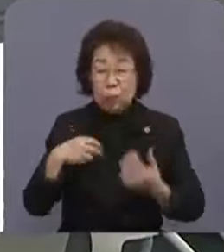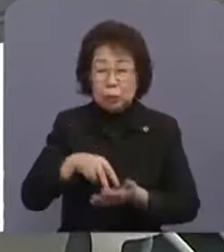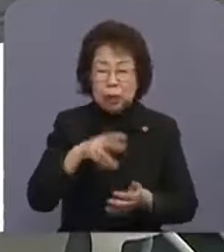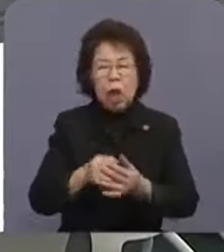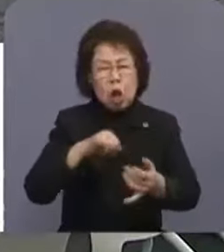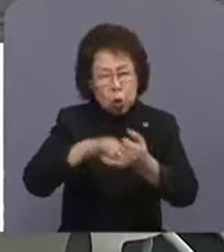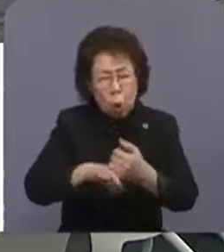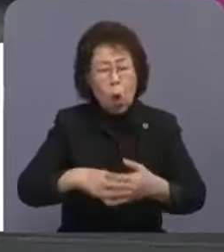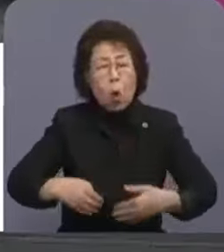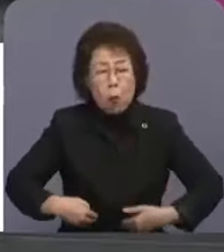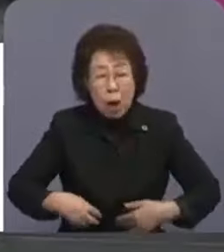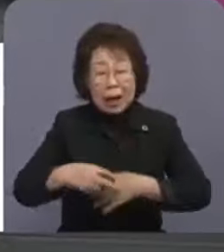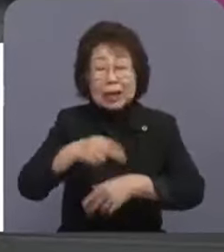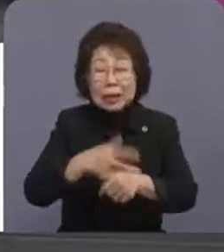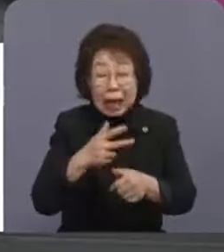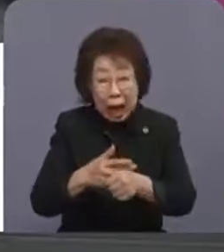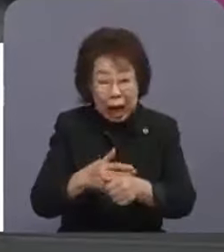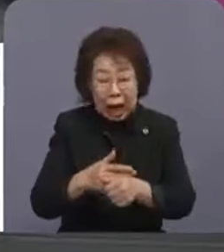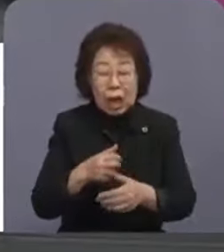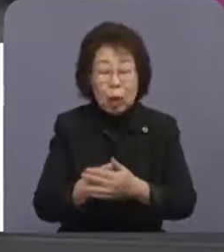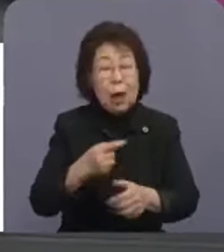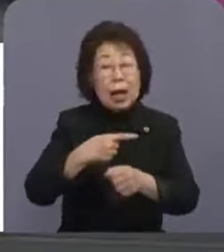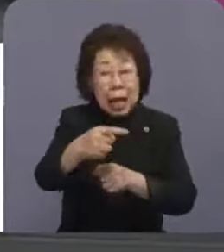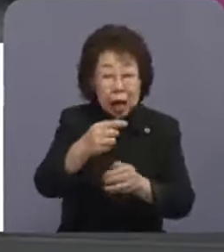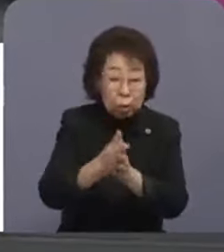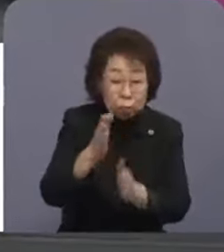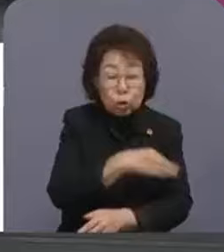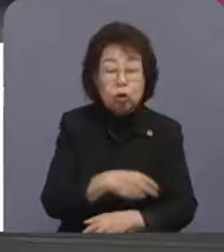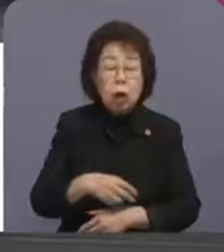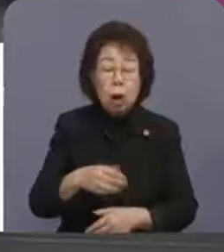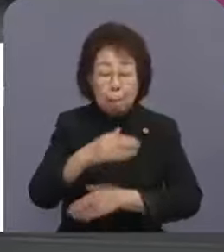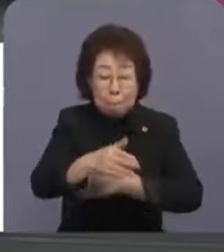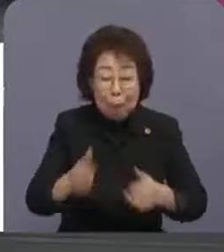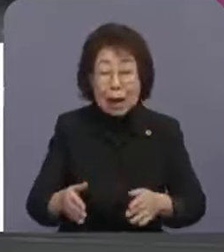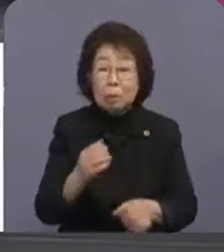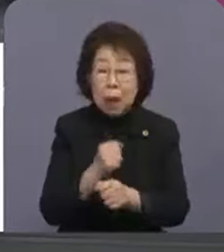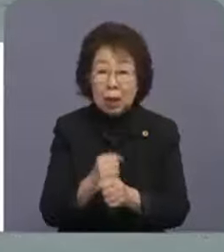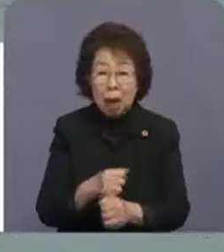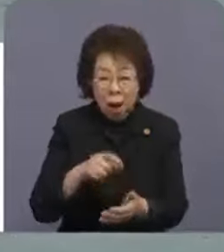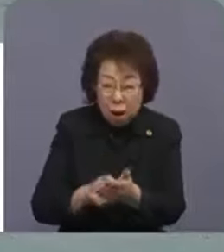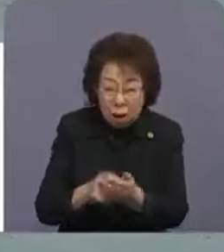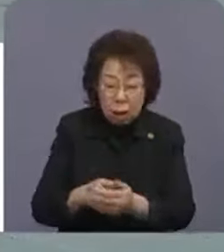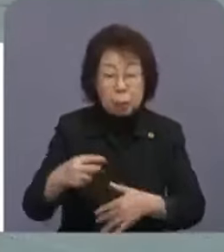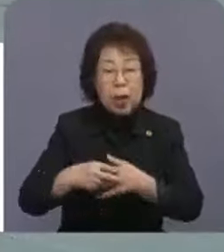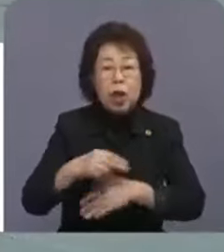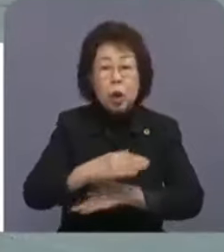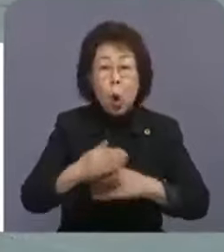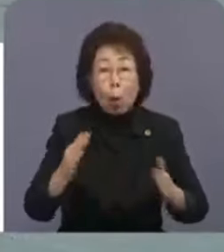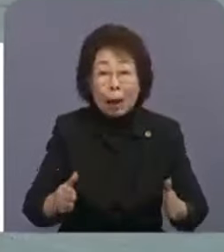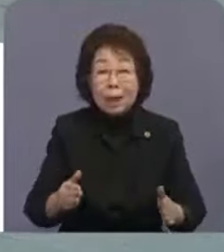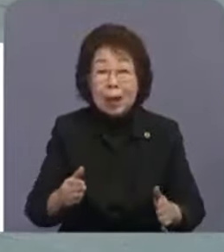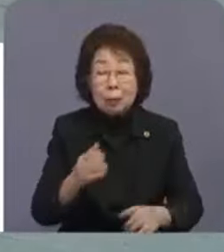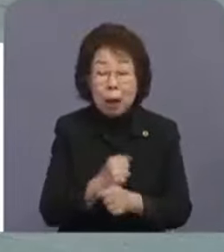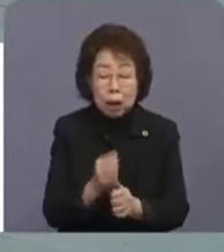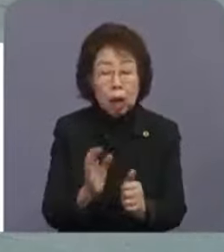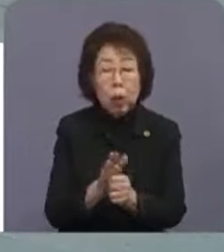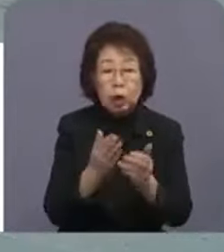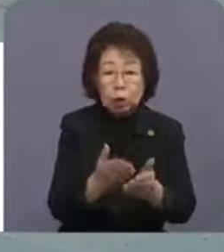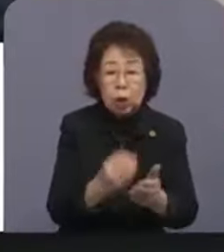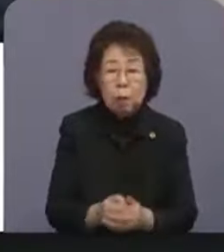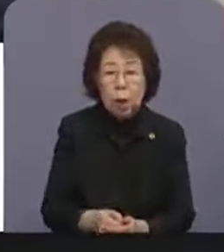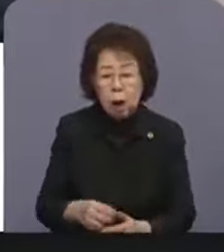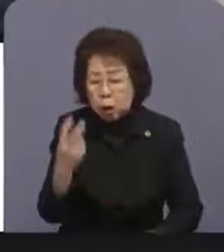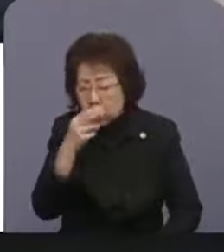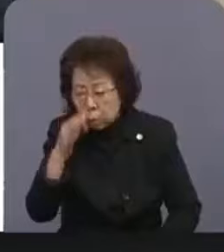필수의료 긴급 대책으로 내년부터 부산시 응급의료 지원단을 설치해 응급의료 대응에 나서기로 했습니다. 또 연구용역을